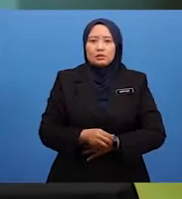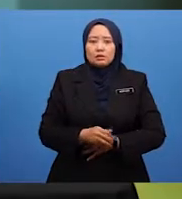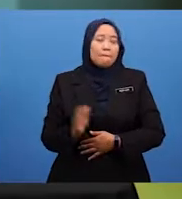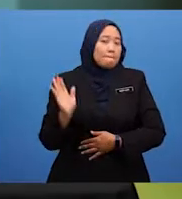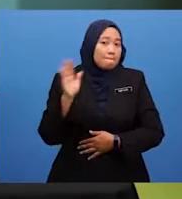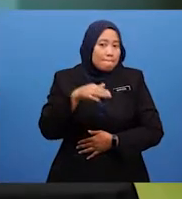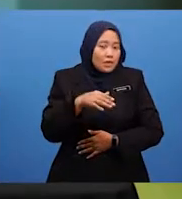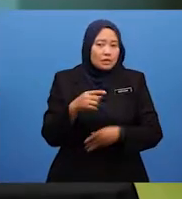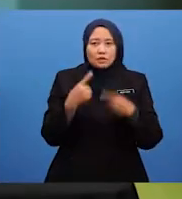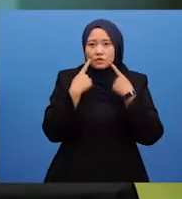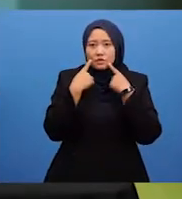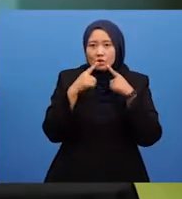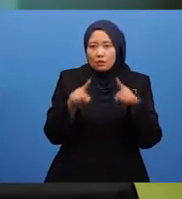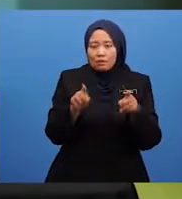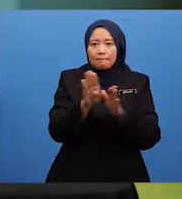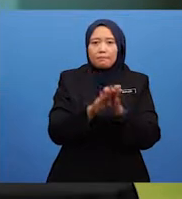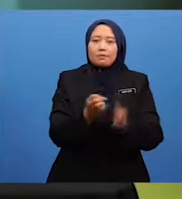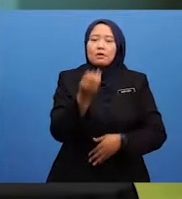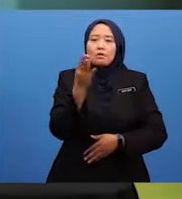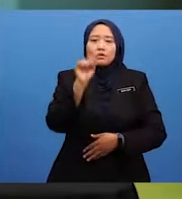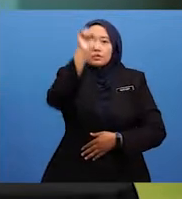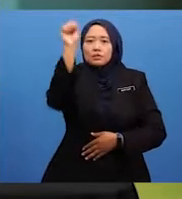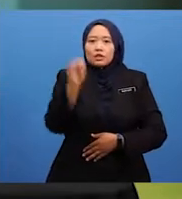Mari kita jawab beberapa soalan.